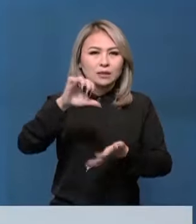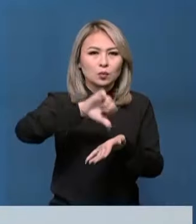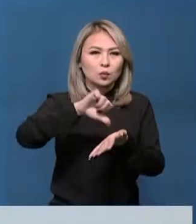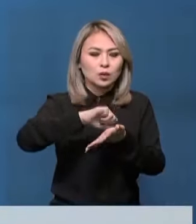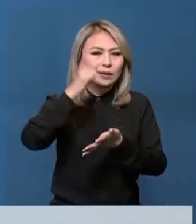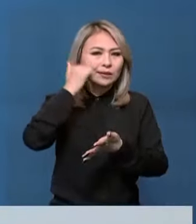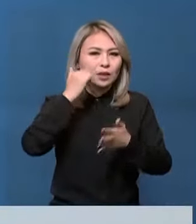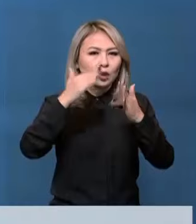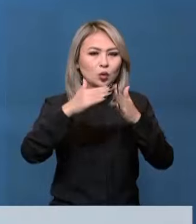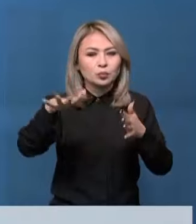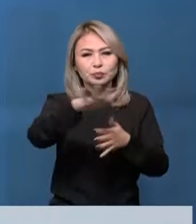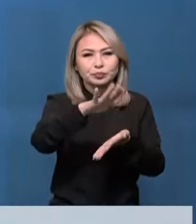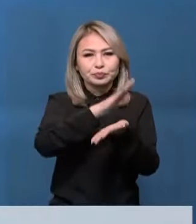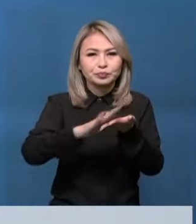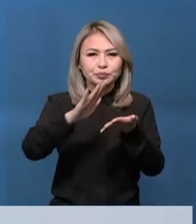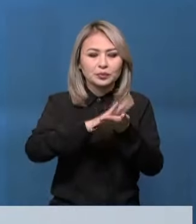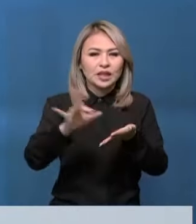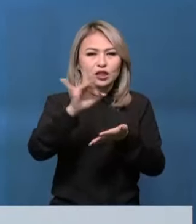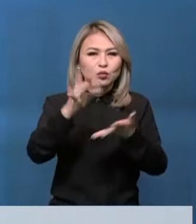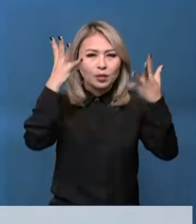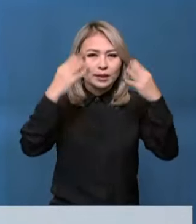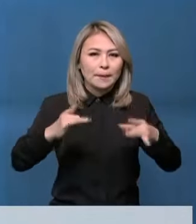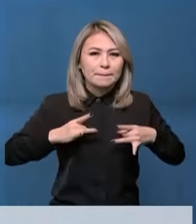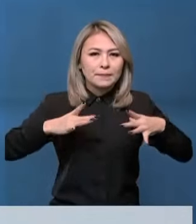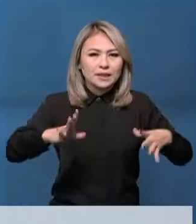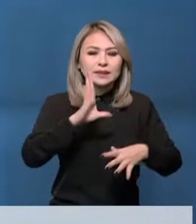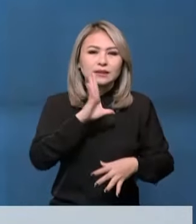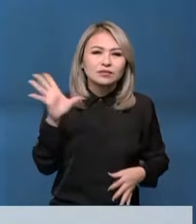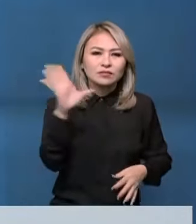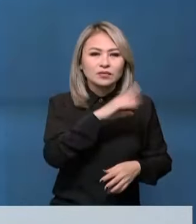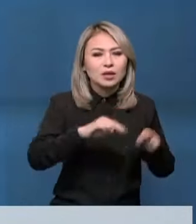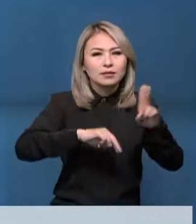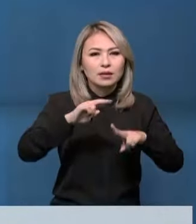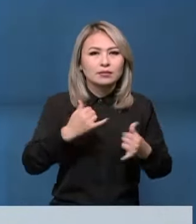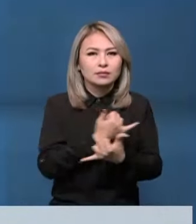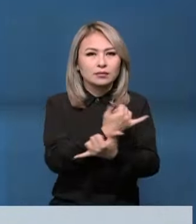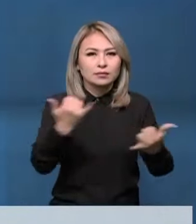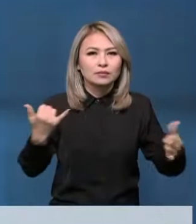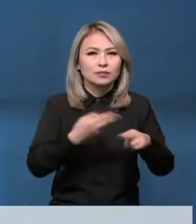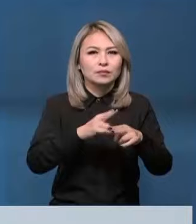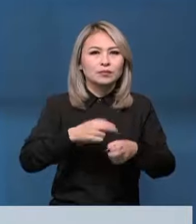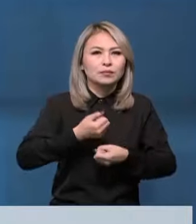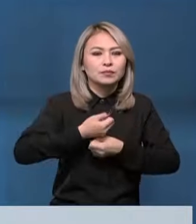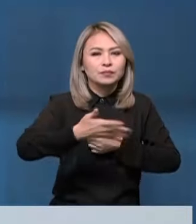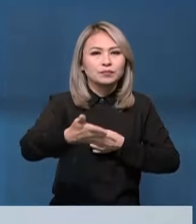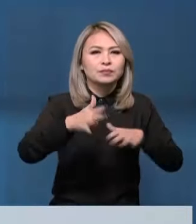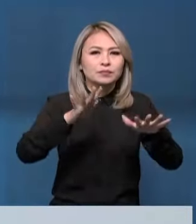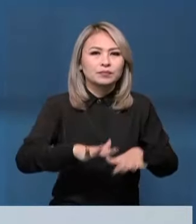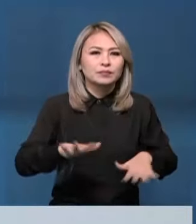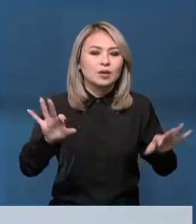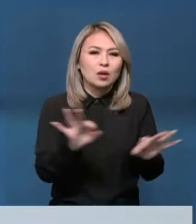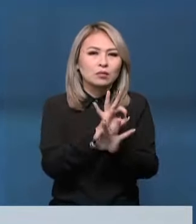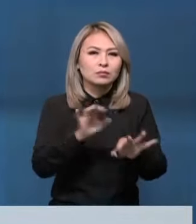қарттар үйінің ауласын тазартты. Республика күніне орай арулар қарттардың көңіл күйін көтеріп, дастархан жайып, кішігірім концерт